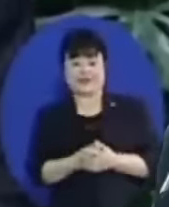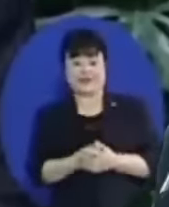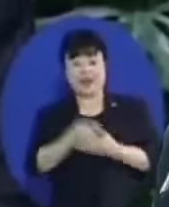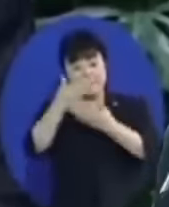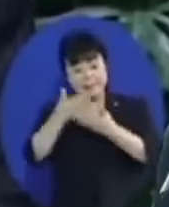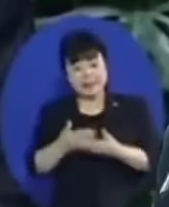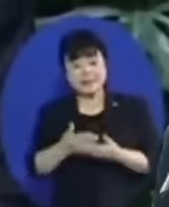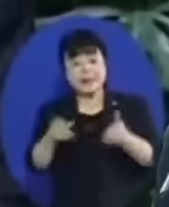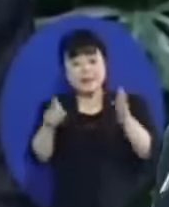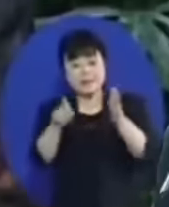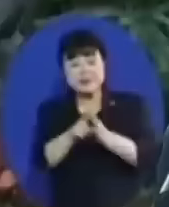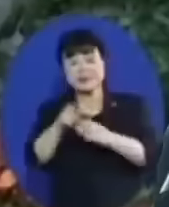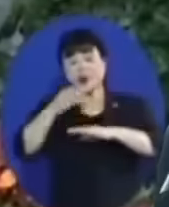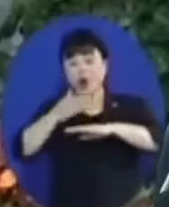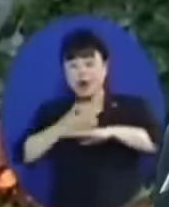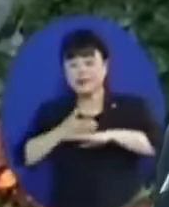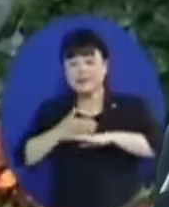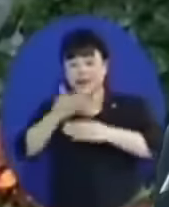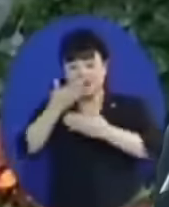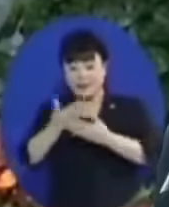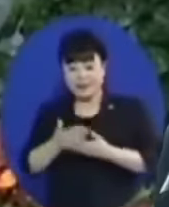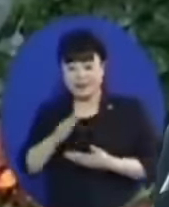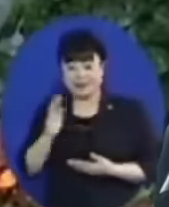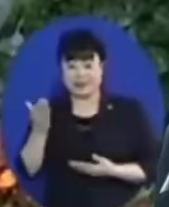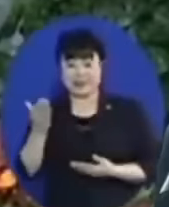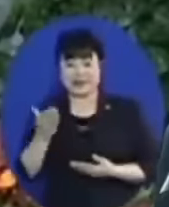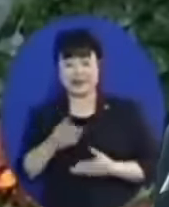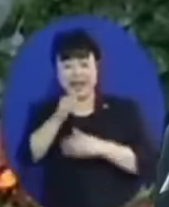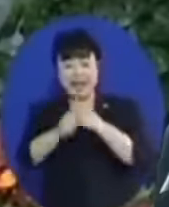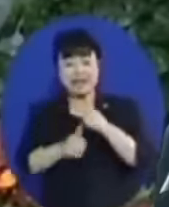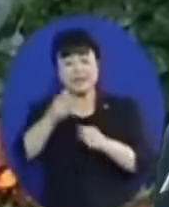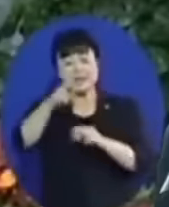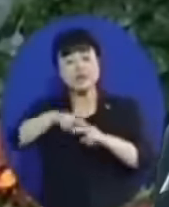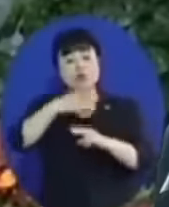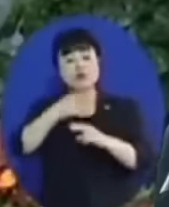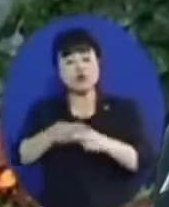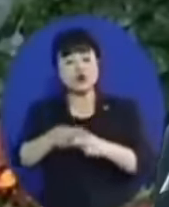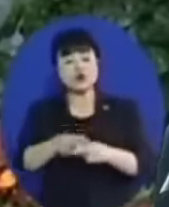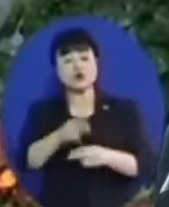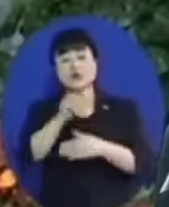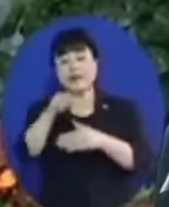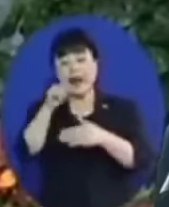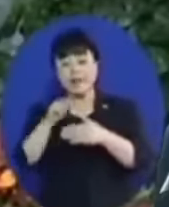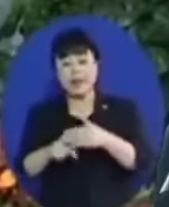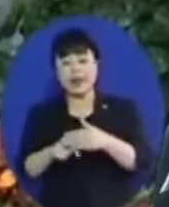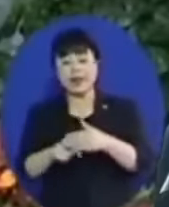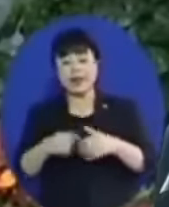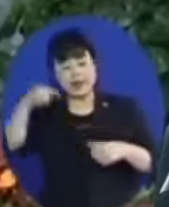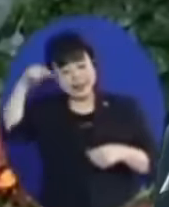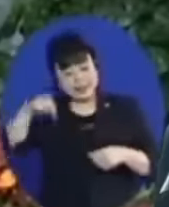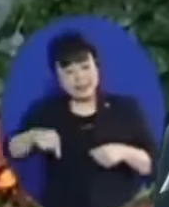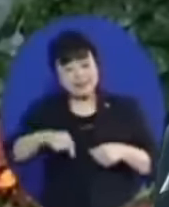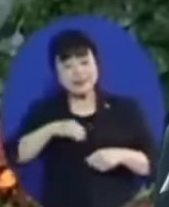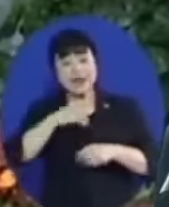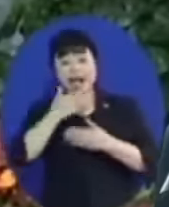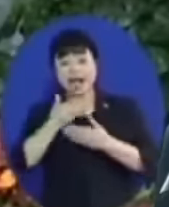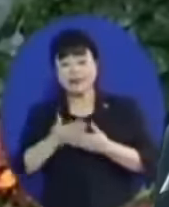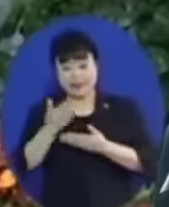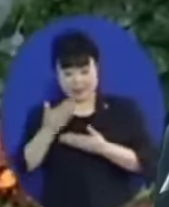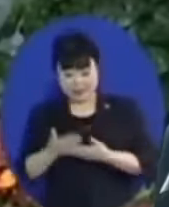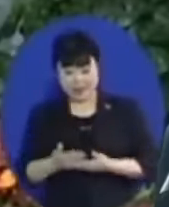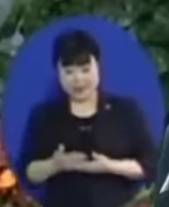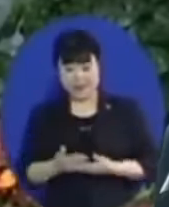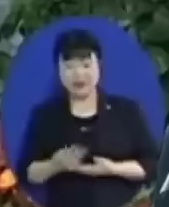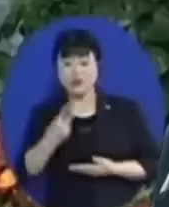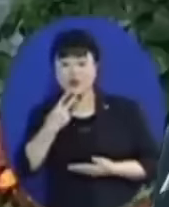받는 자는 믿음으로 감사히 받으면 되는 것입니다. 하나님의 선물은 우리 마음속에 깊이 감격해야 되는 것입니다. 요한복음